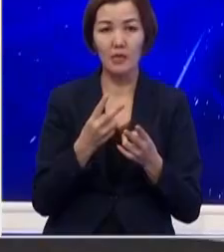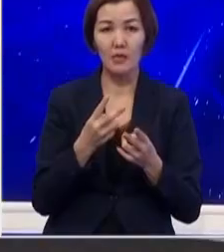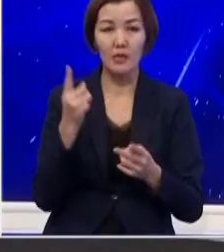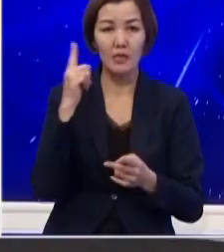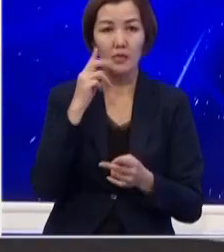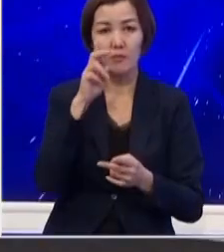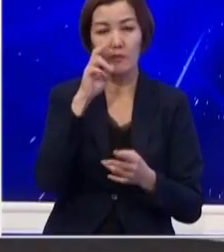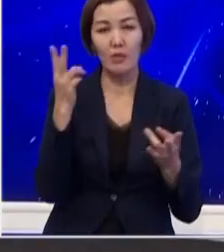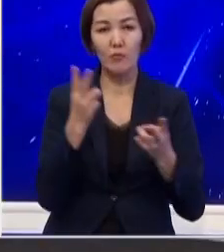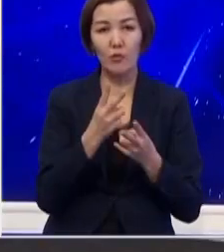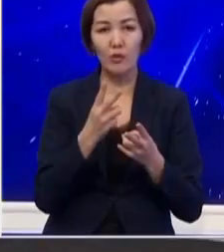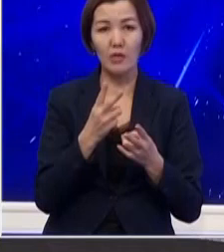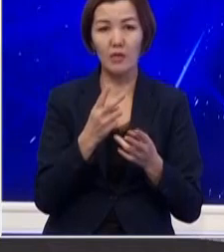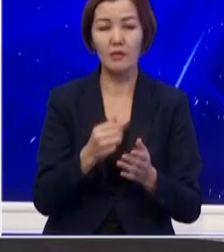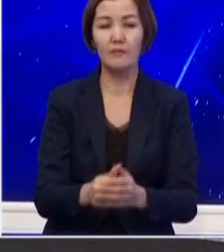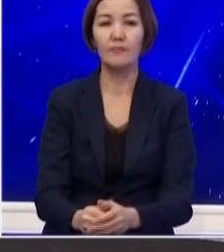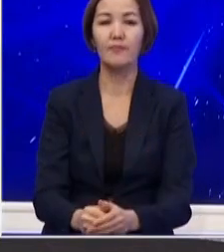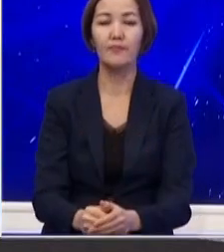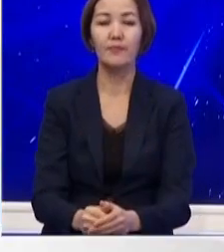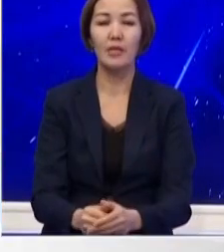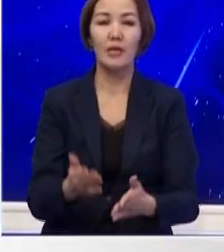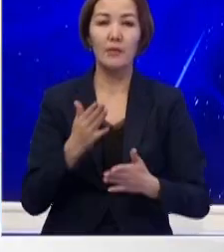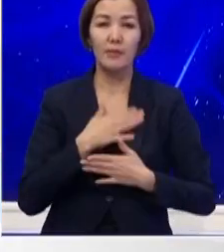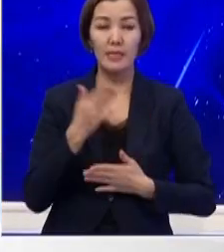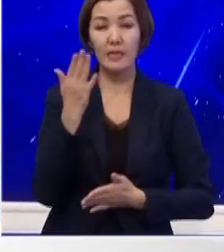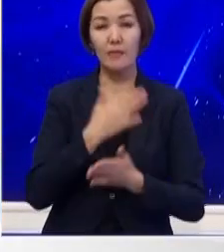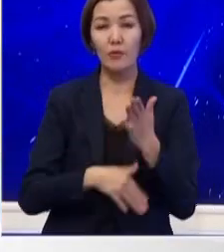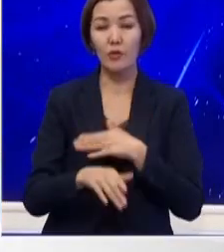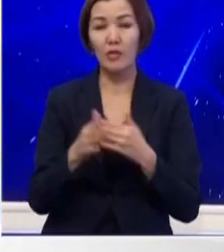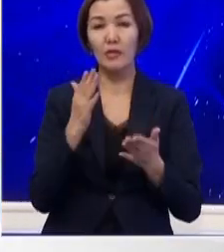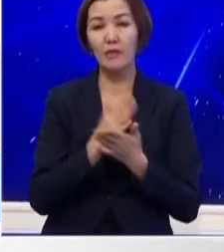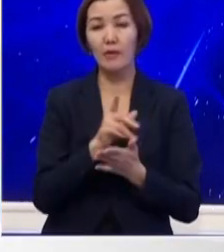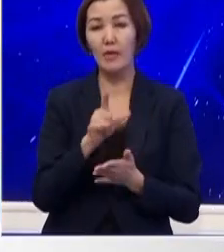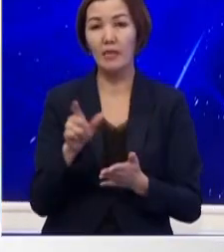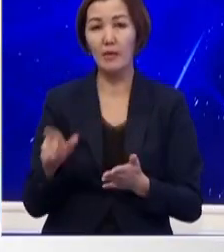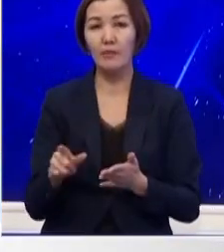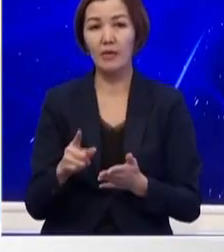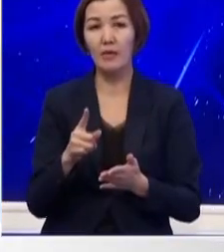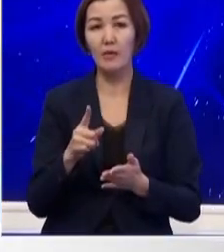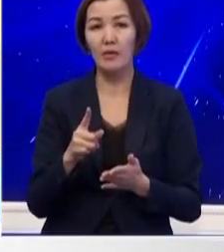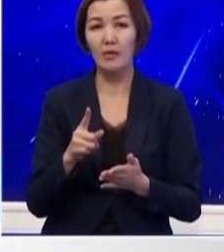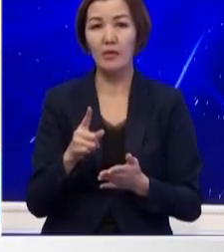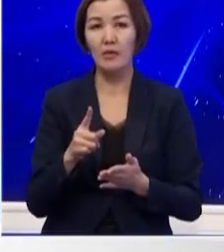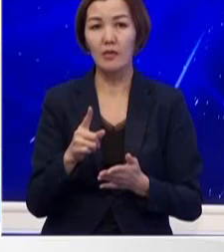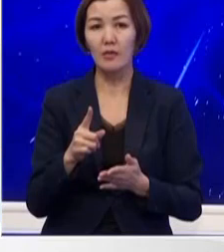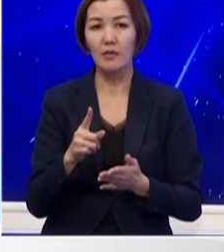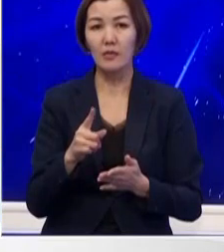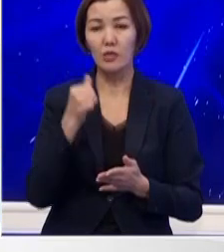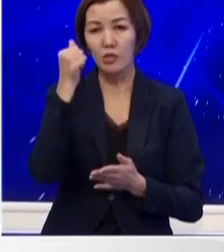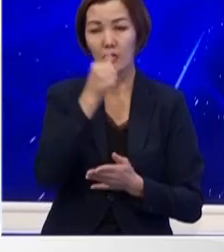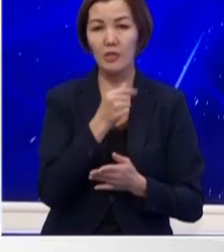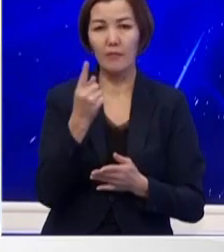керек. Есть у нас люди с инвалидностью. Бізде мүгедектігі бар адамдар арасында жылына далаға 3-4 рет қана шығатындар